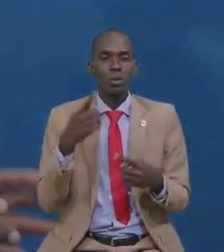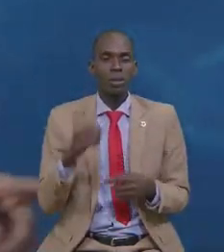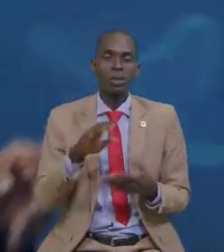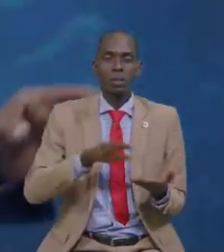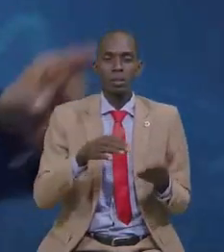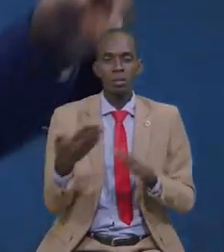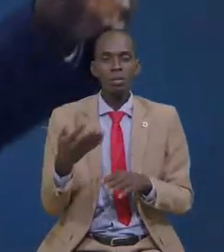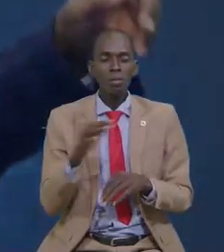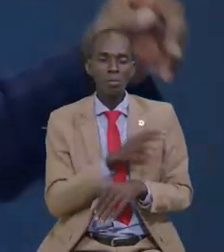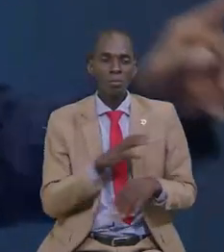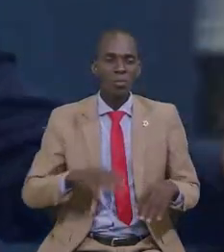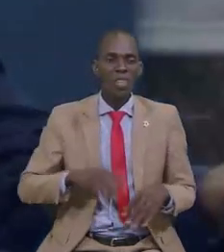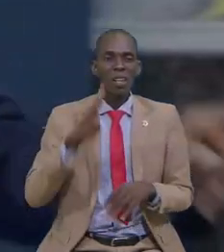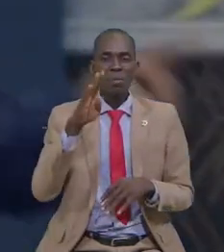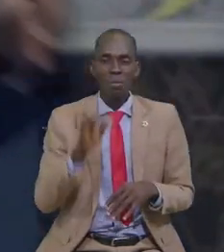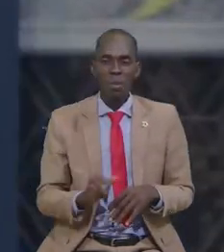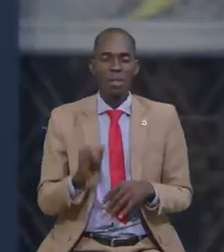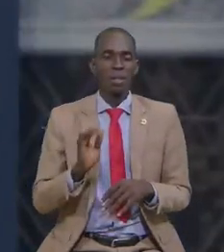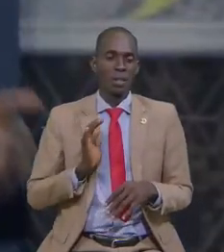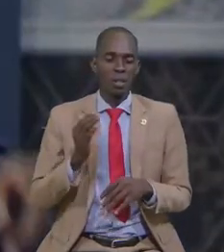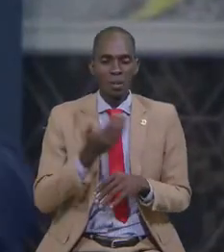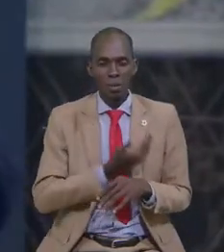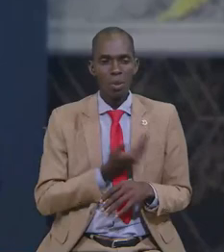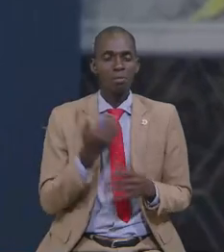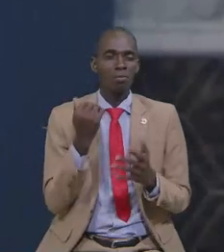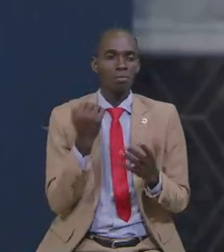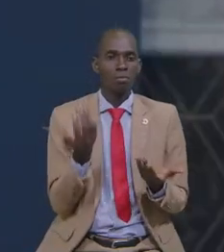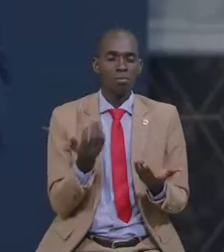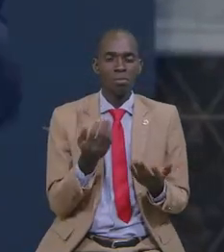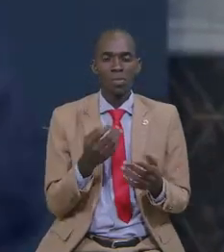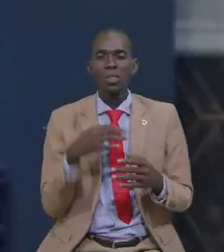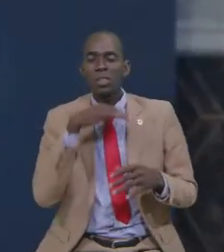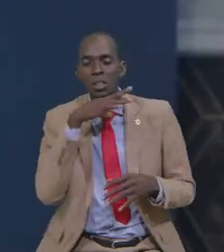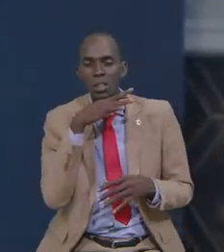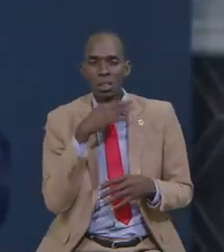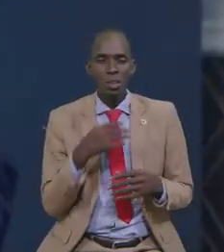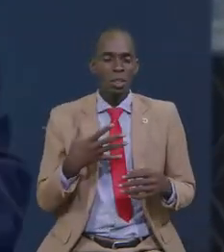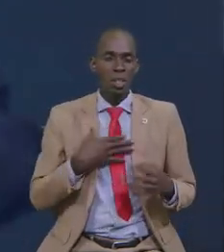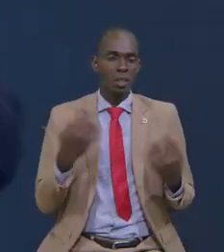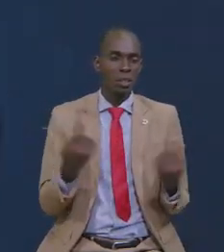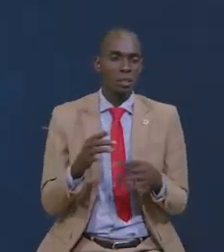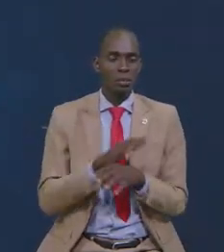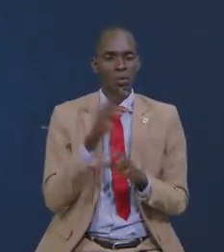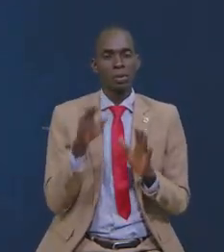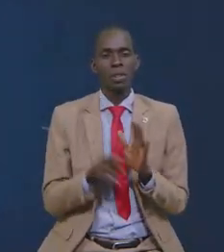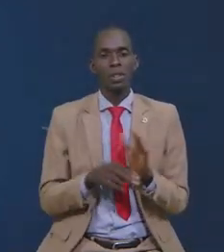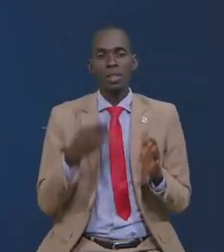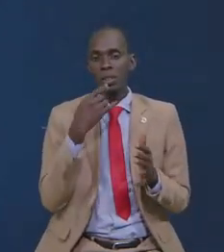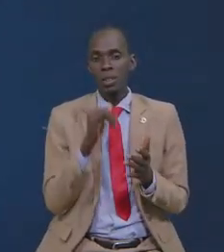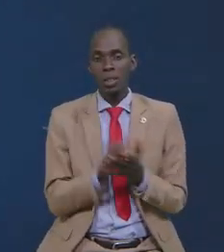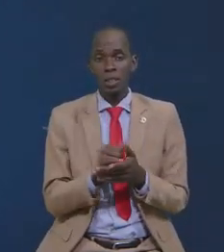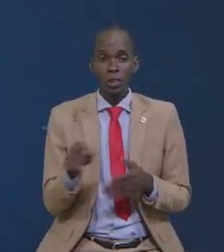nos transgressions, nous avons contribué à sa crucifixion, à sa condamnation et à sa